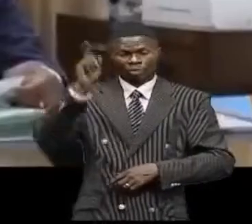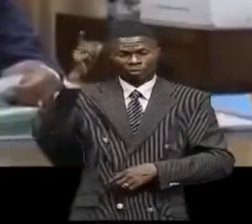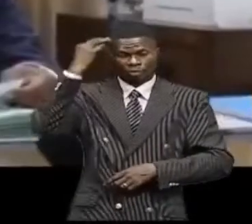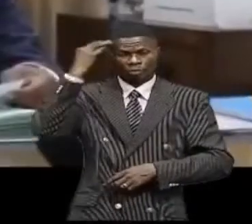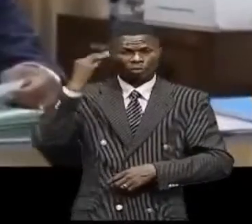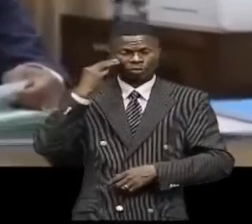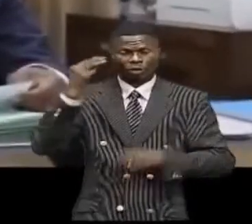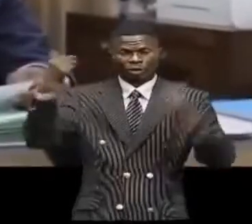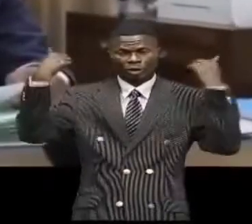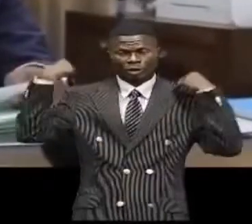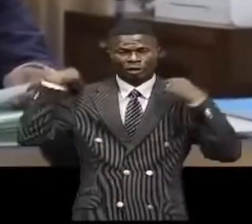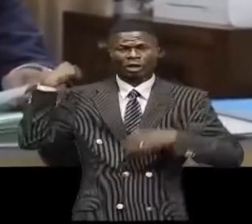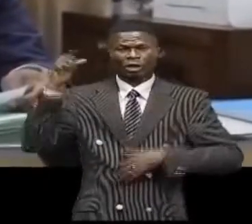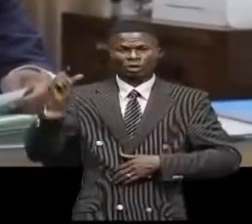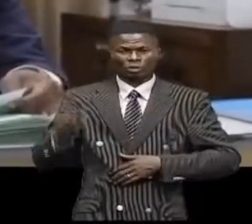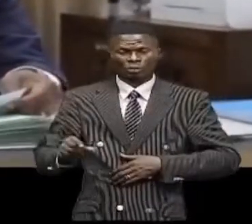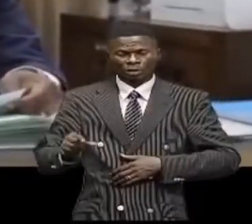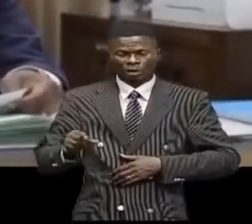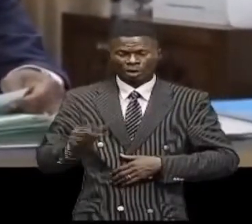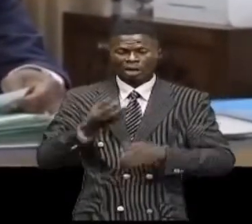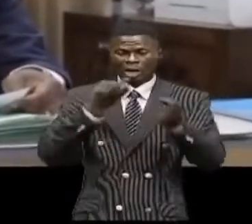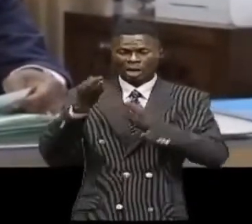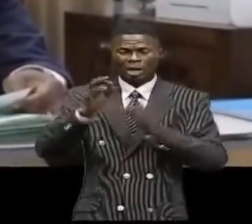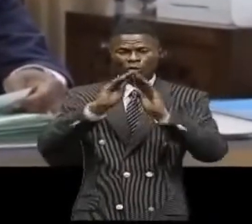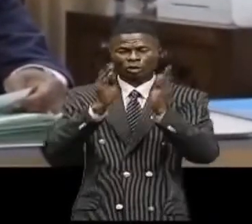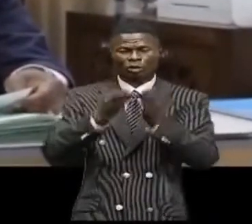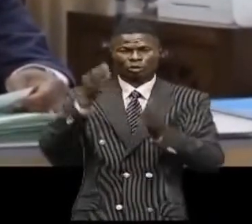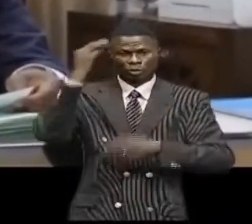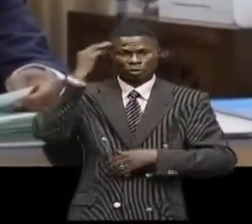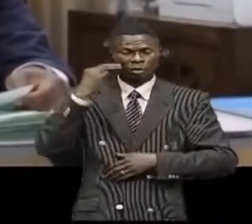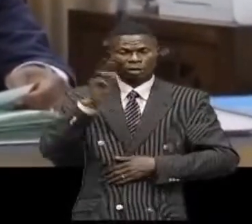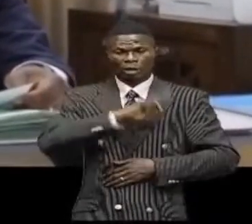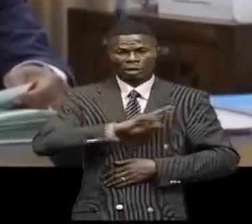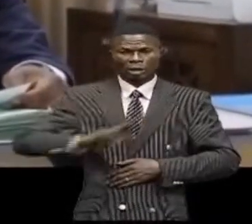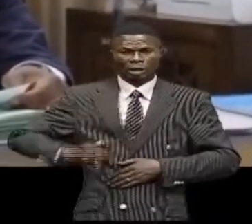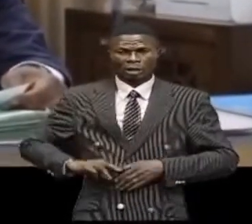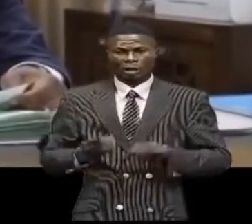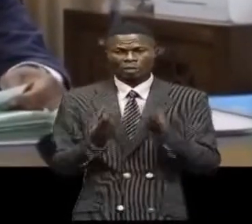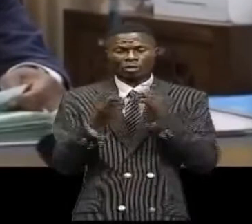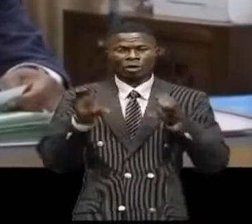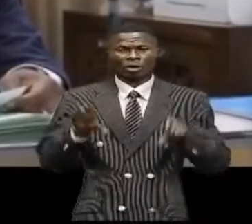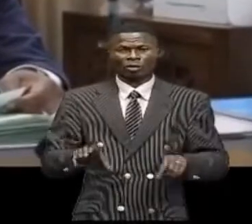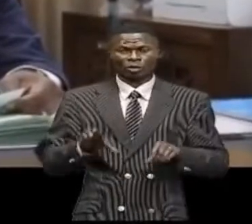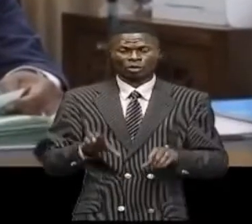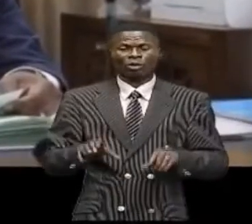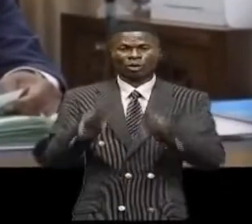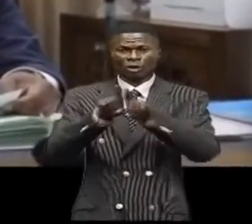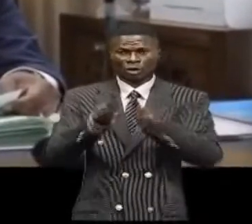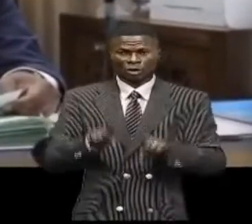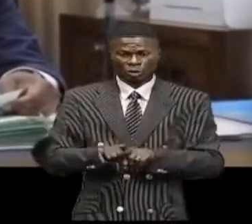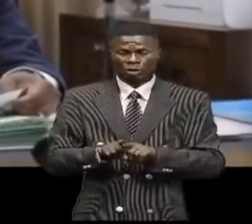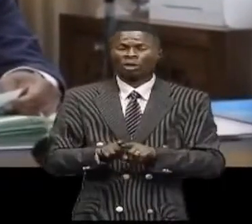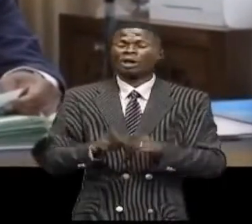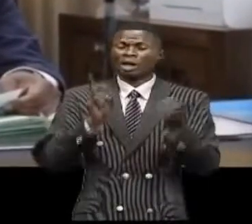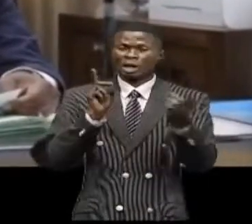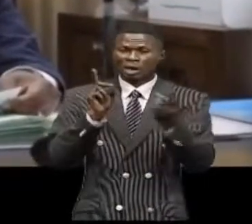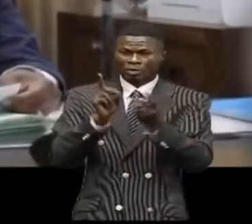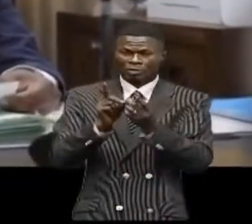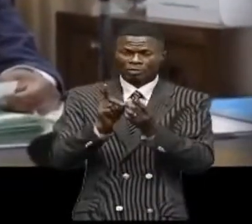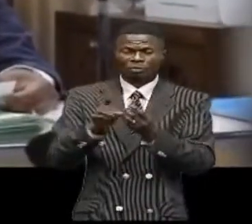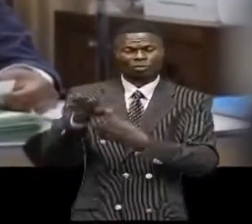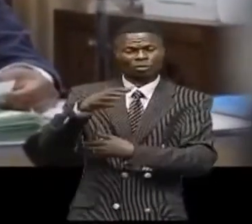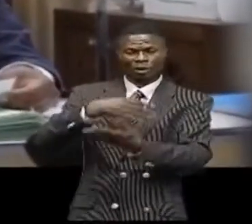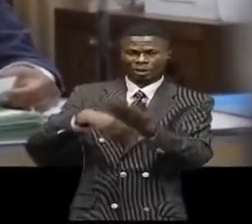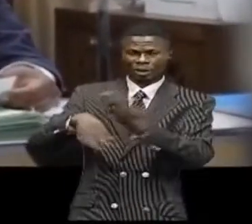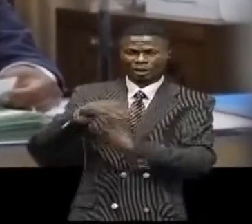du gouvernement a rappelé au Conseil que la République démocratique du Congo est également exposée aux